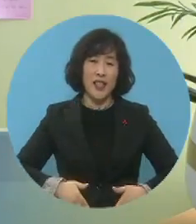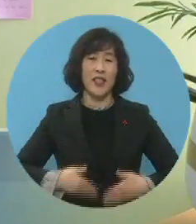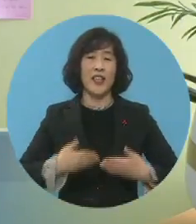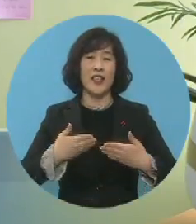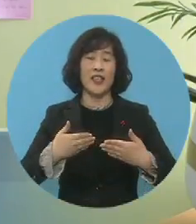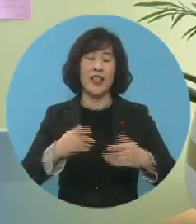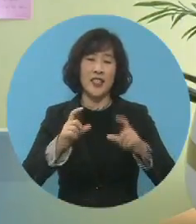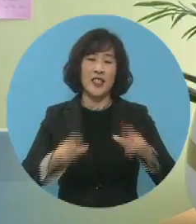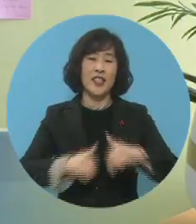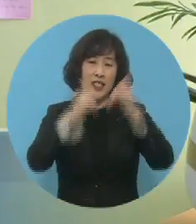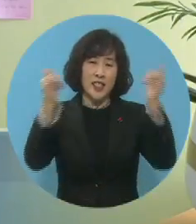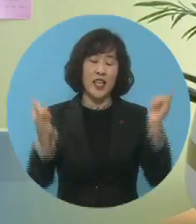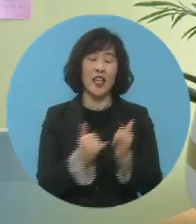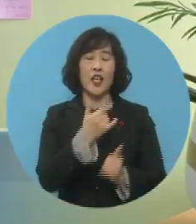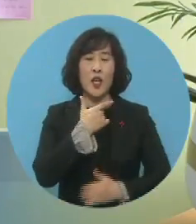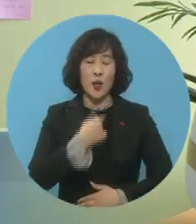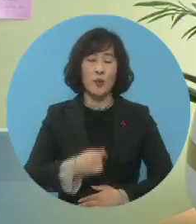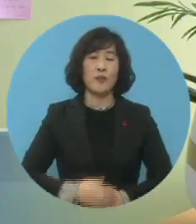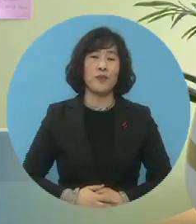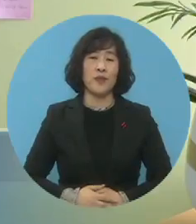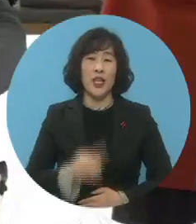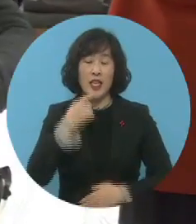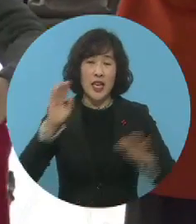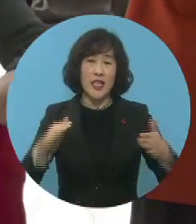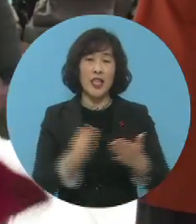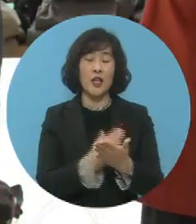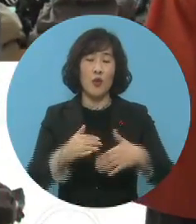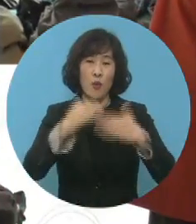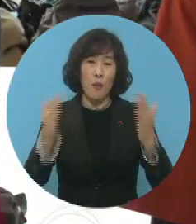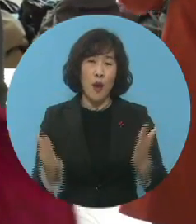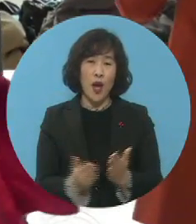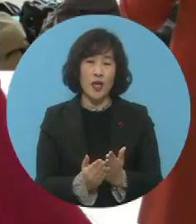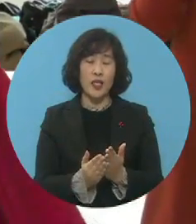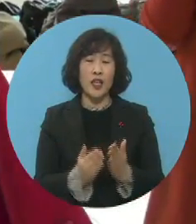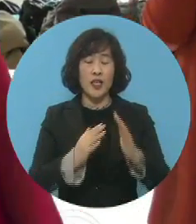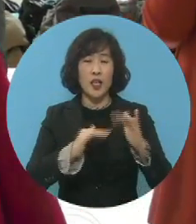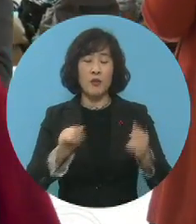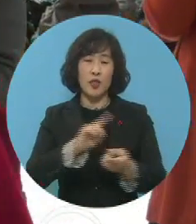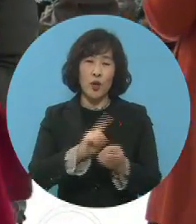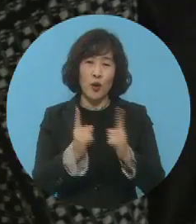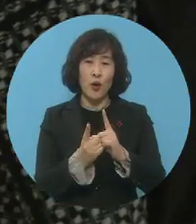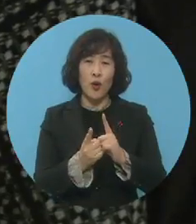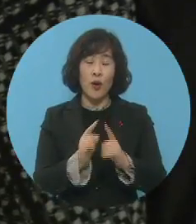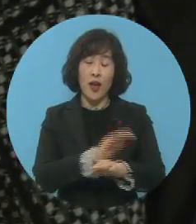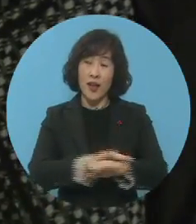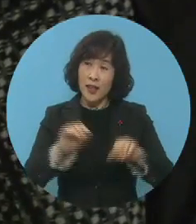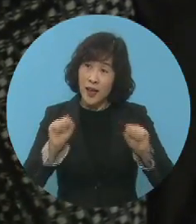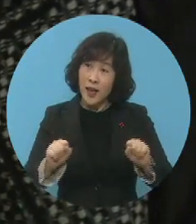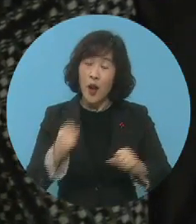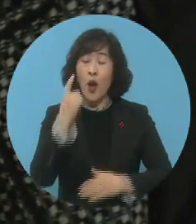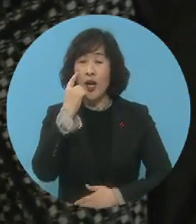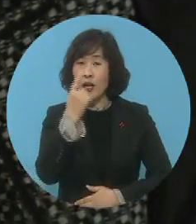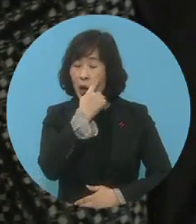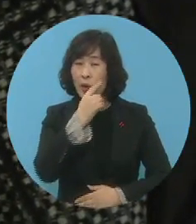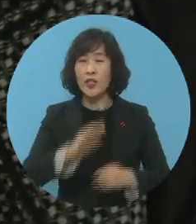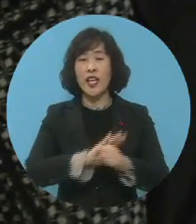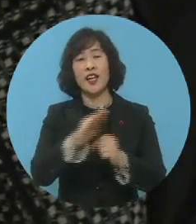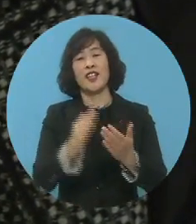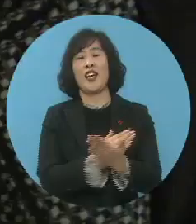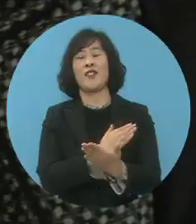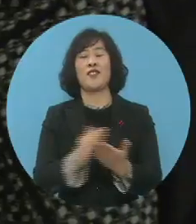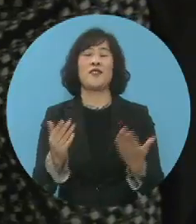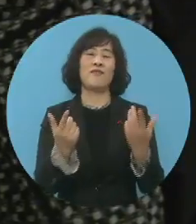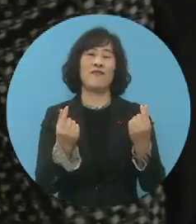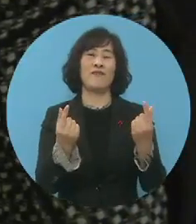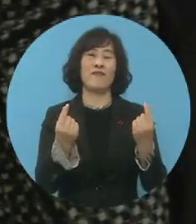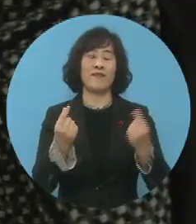없는 따뜻한 지역사회가 되었습니다. 천사들의 나눔방은 오고 가는 이웃의 안부를 확인하고 서로의